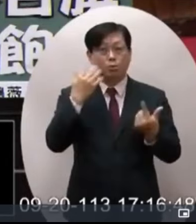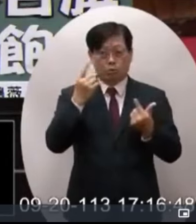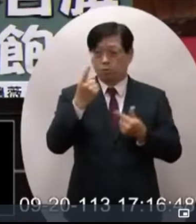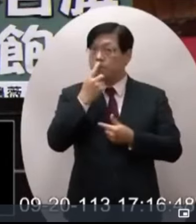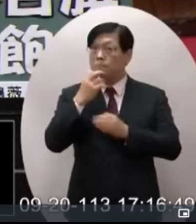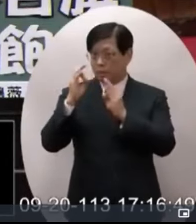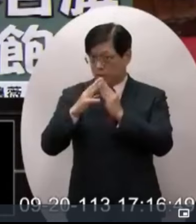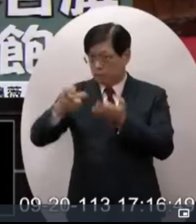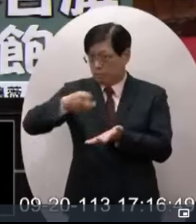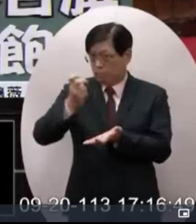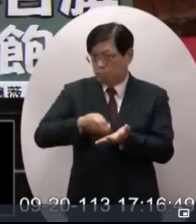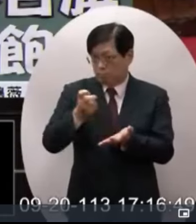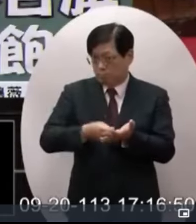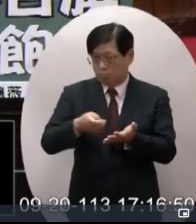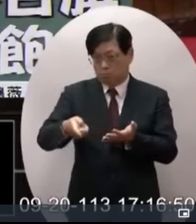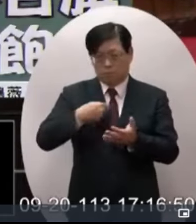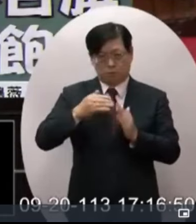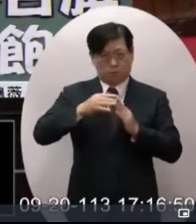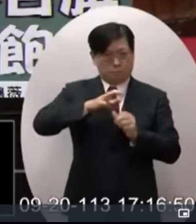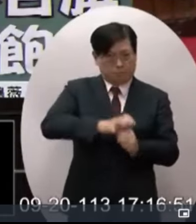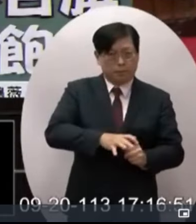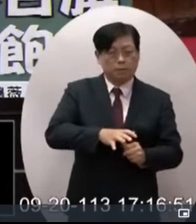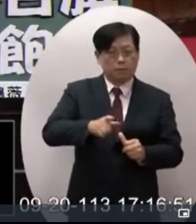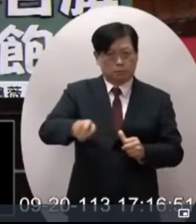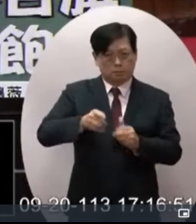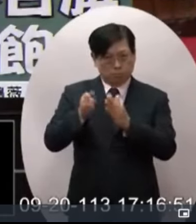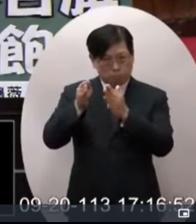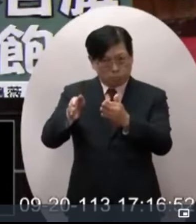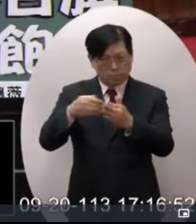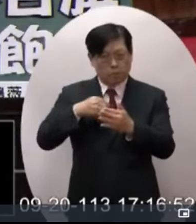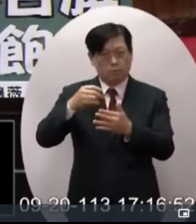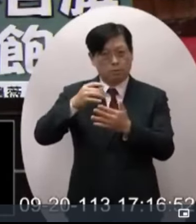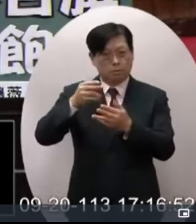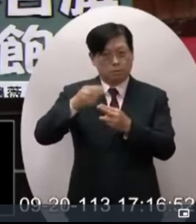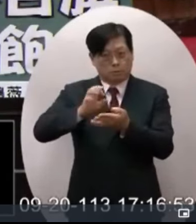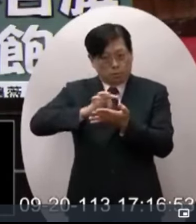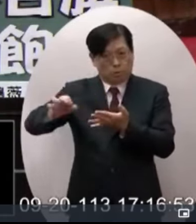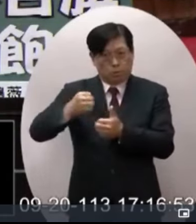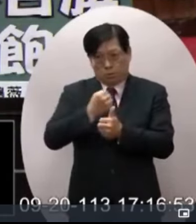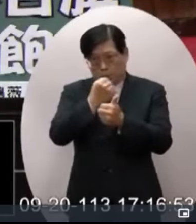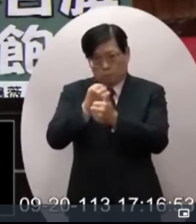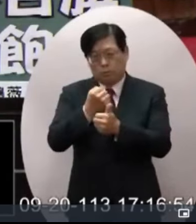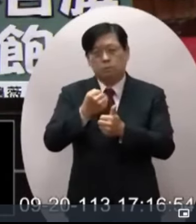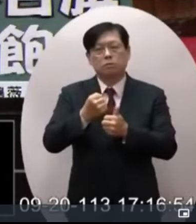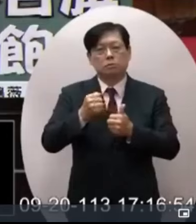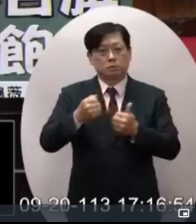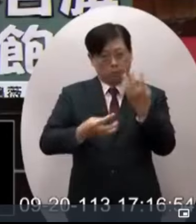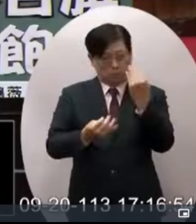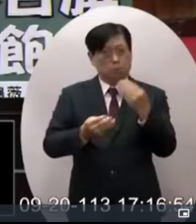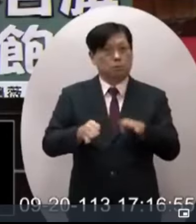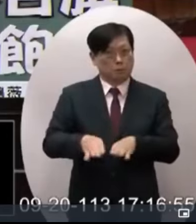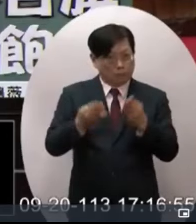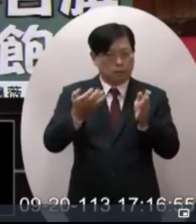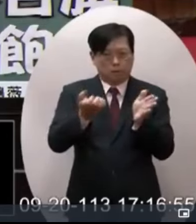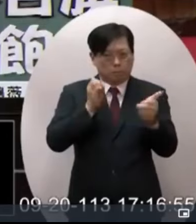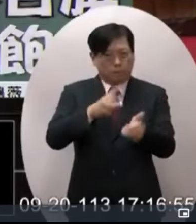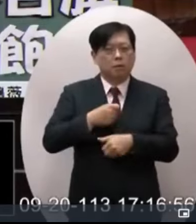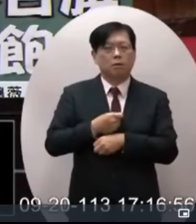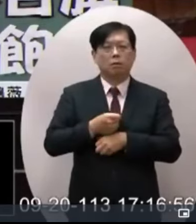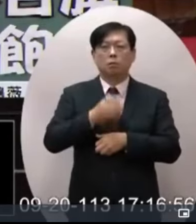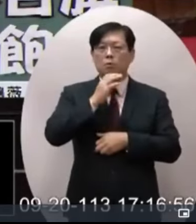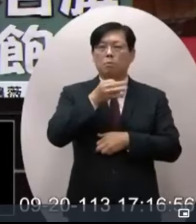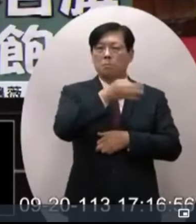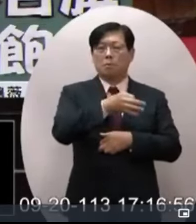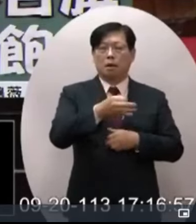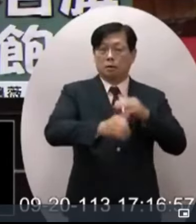的一个严厉的打房选择性信用管制，你应该从这个时候开始啊。我买成